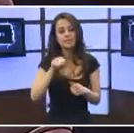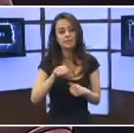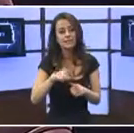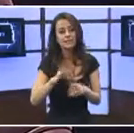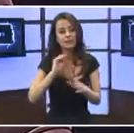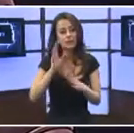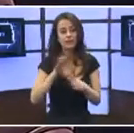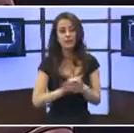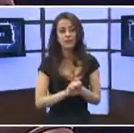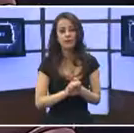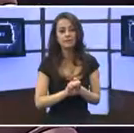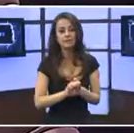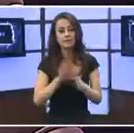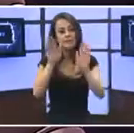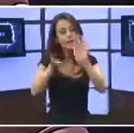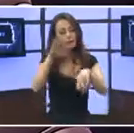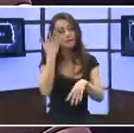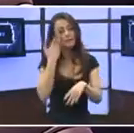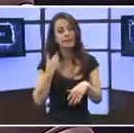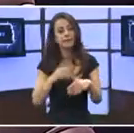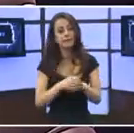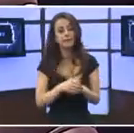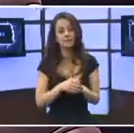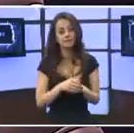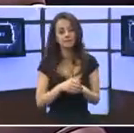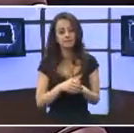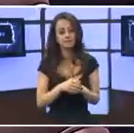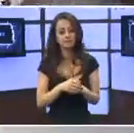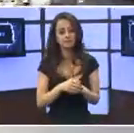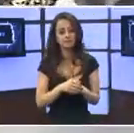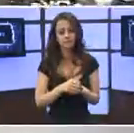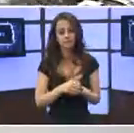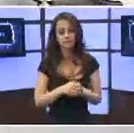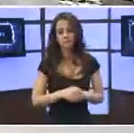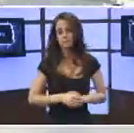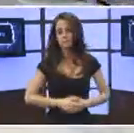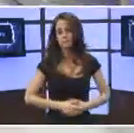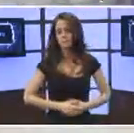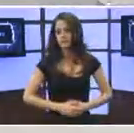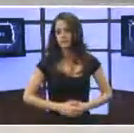reklama pas atalım. Çok bir reklamlarımızı ediyoruz izleyelim. O sırada da sizi uğurlayalım. Teşekkür ederim.